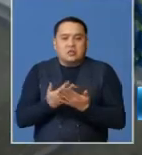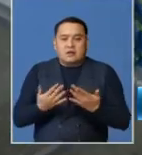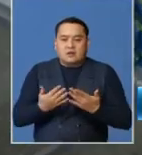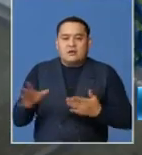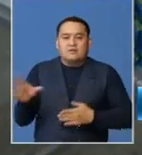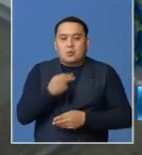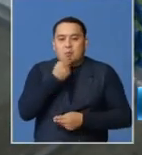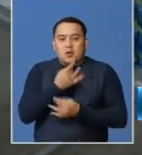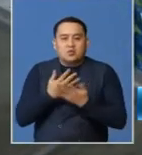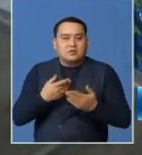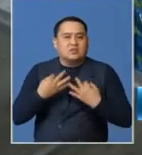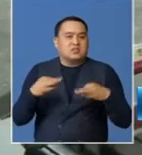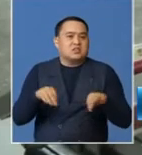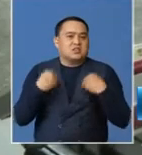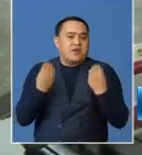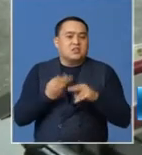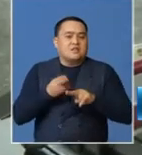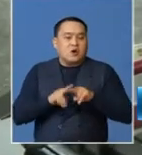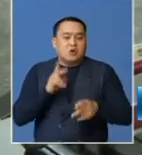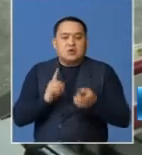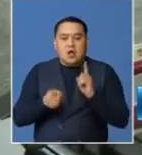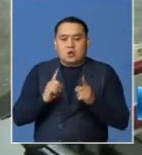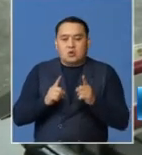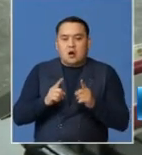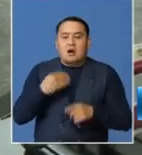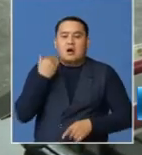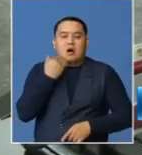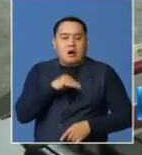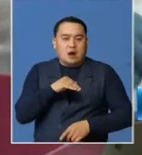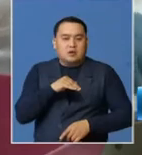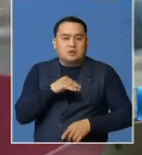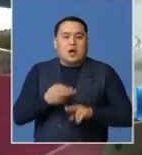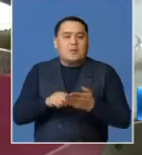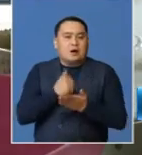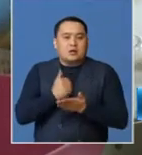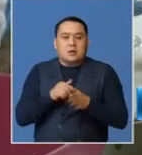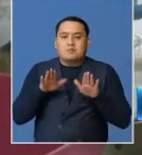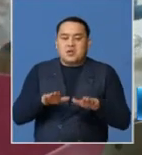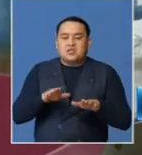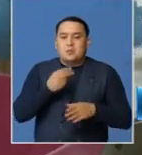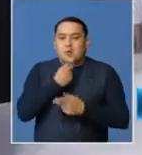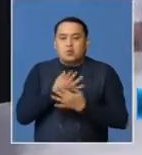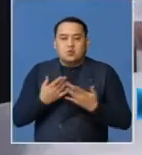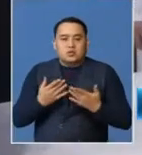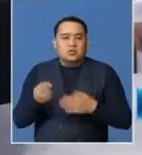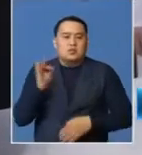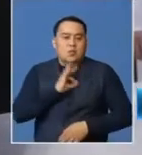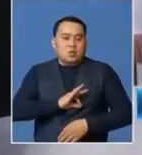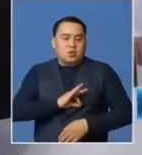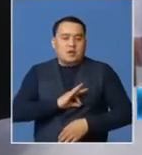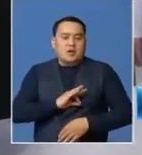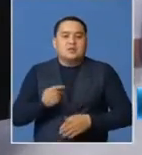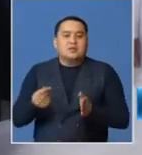Вся продукция всегда свежая, готовится из натуральных, качественных и, самое главное, местных продуктов. Да и цена на все